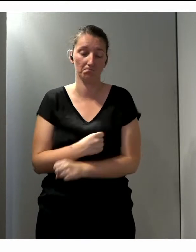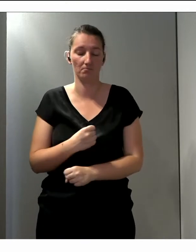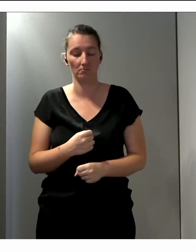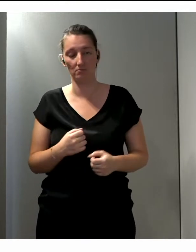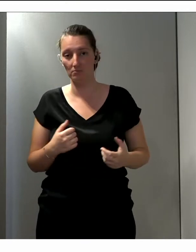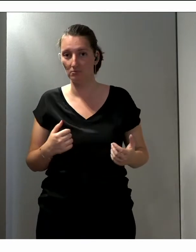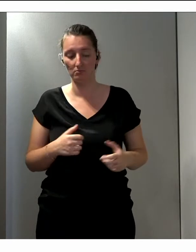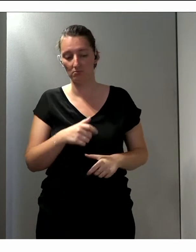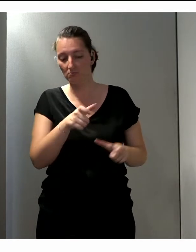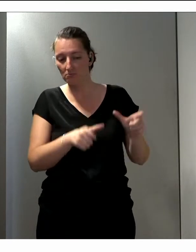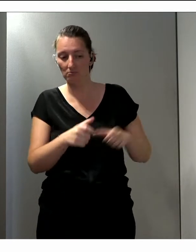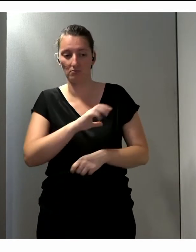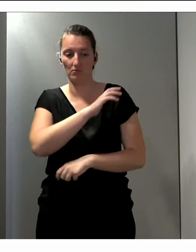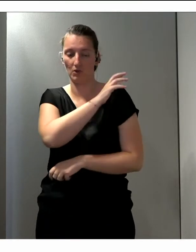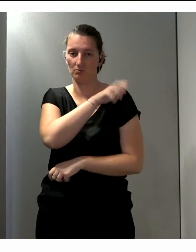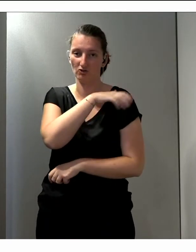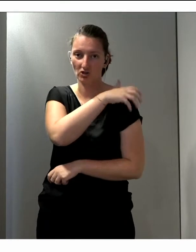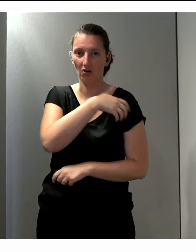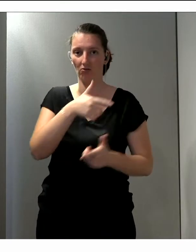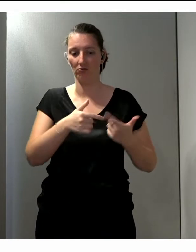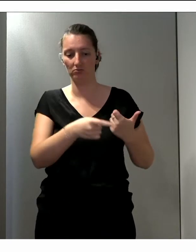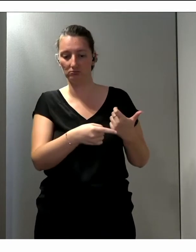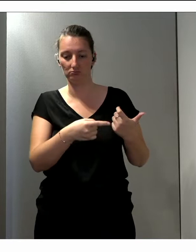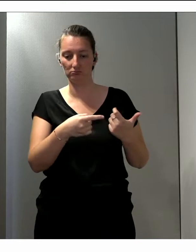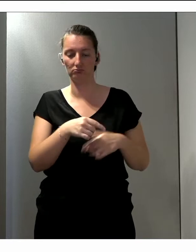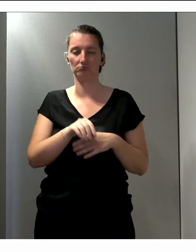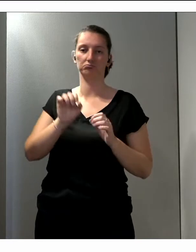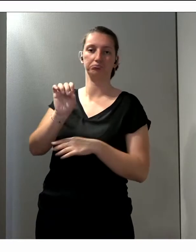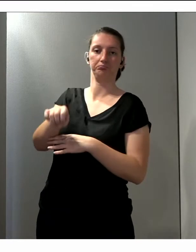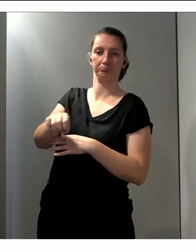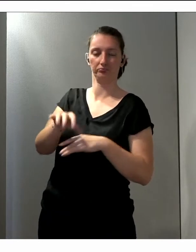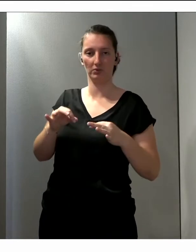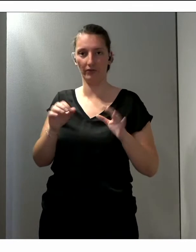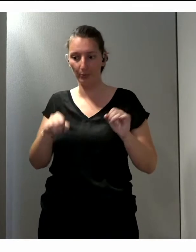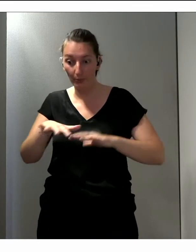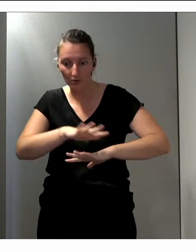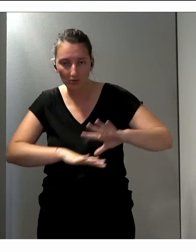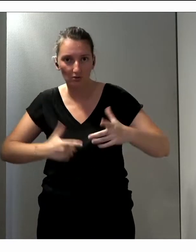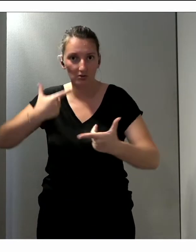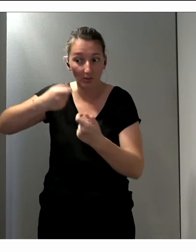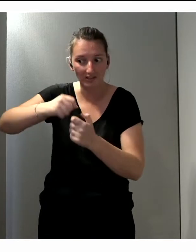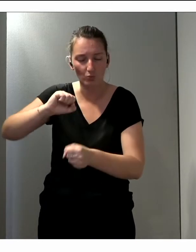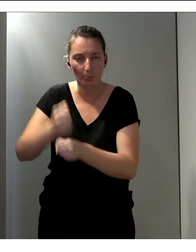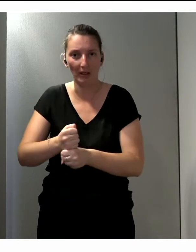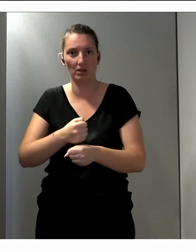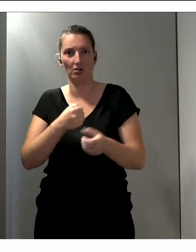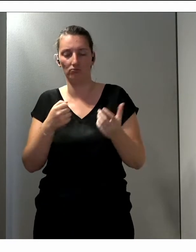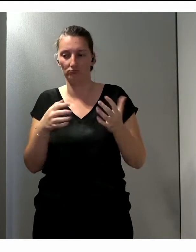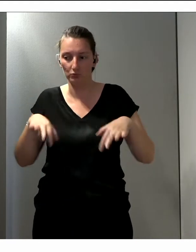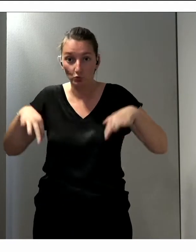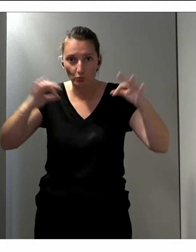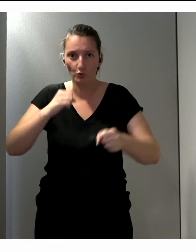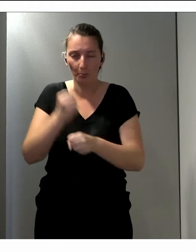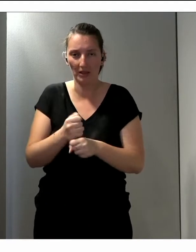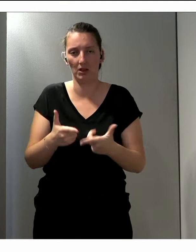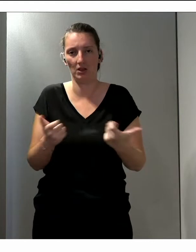l'insuffisance de prise en compte par les magistrats des possibilités de suspension de peine, d'aménagement de peine. Et on regrette en fait que la notion de dangerosité et